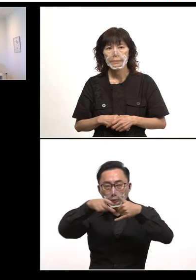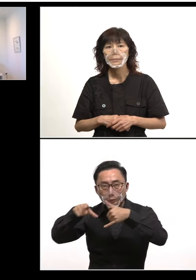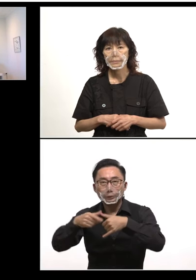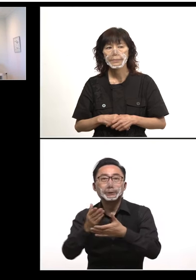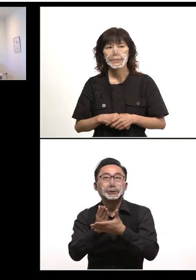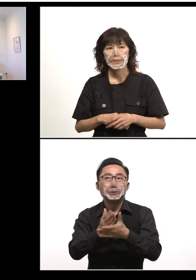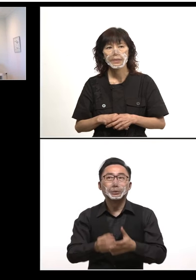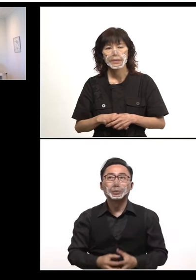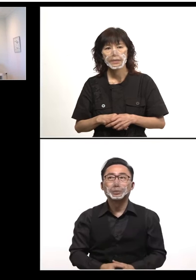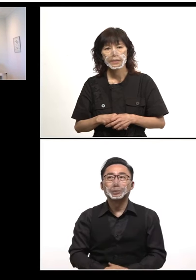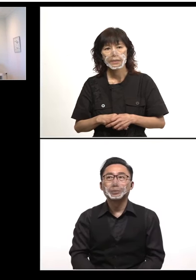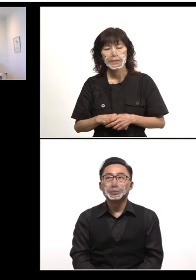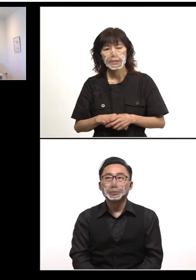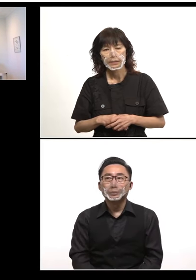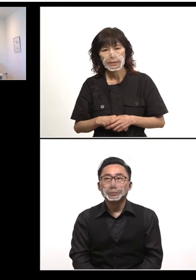Mimi 你點樣睇